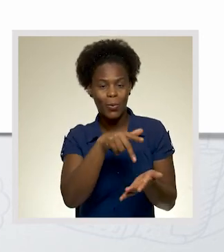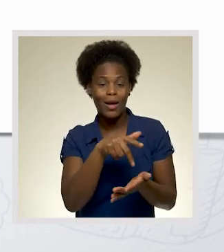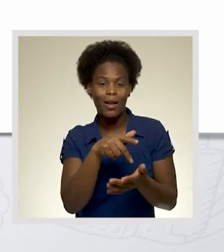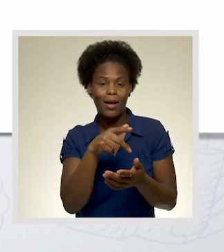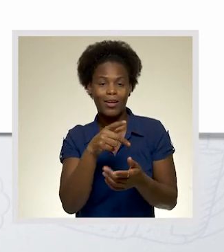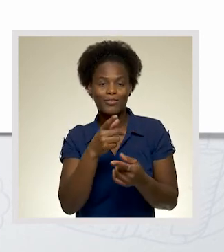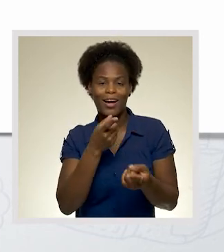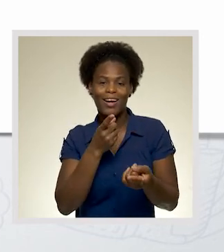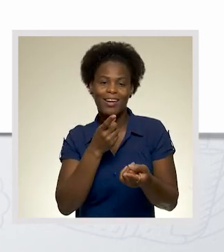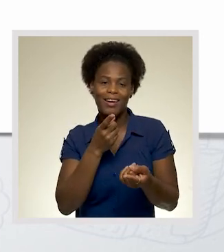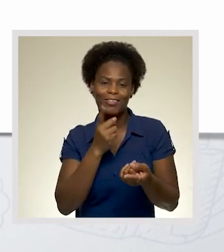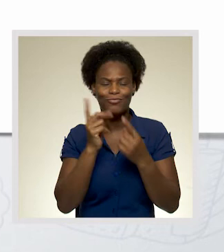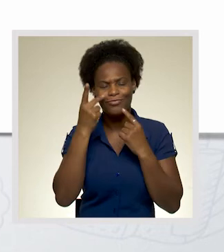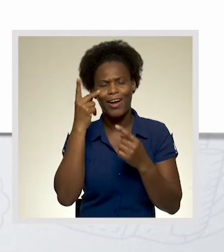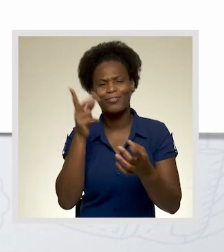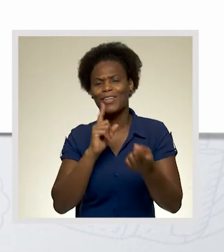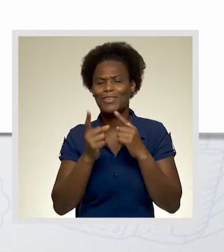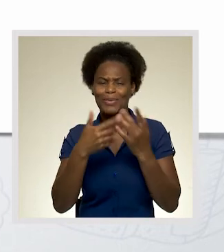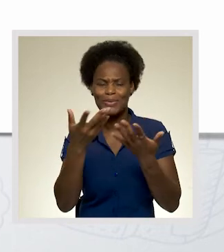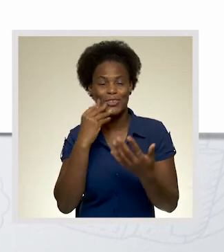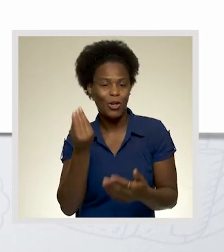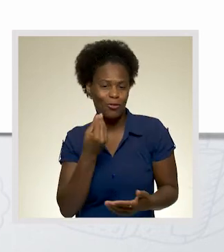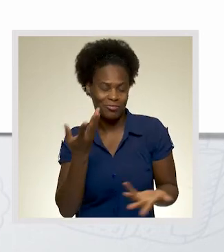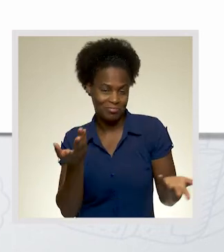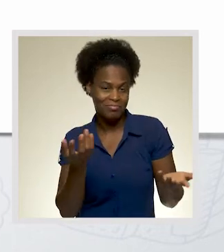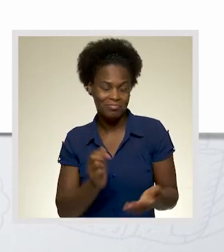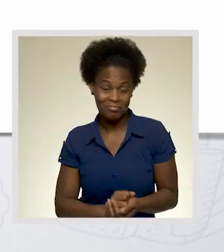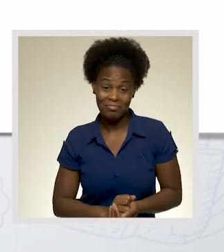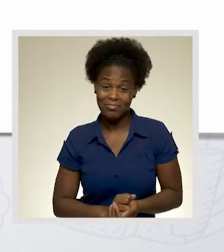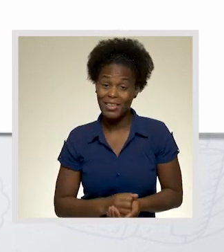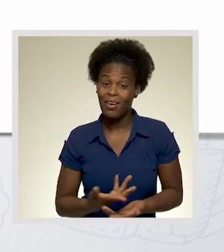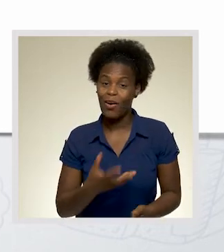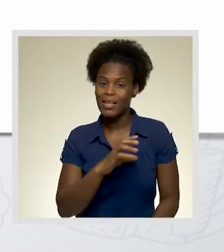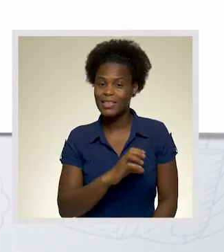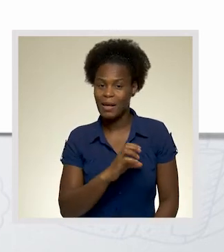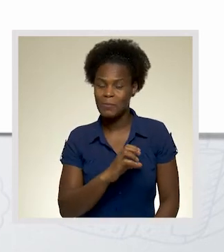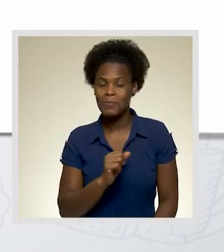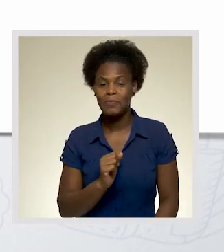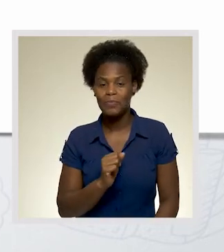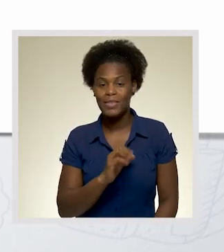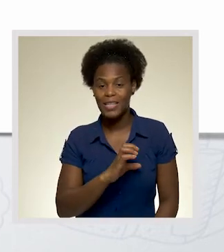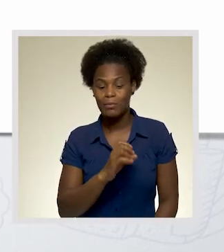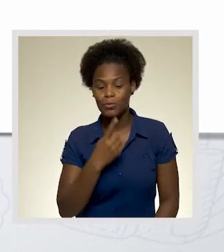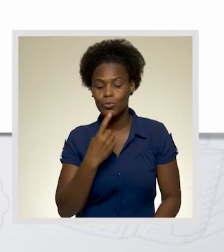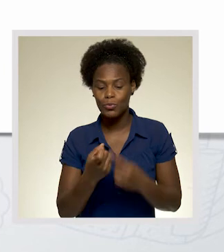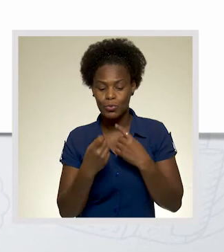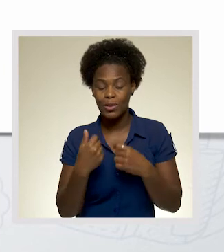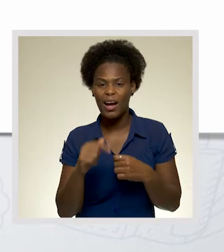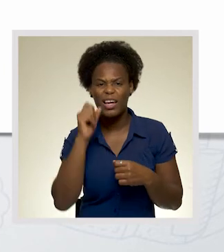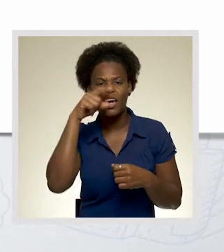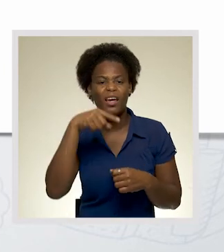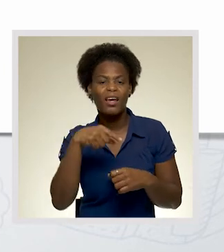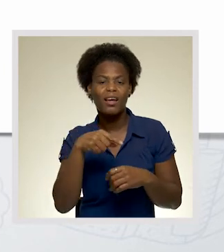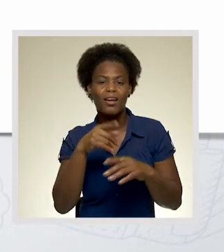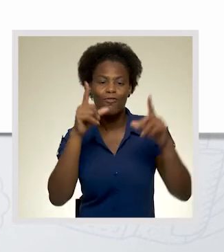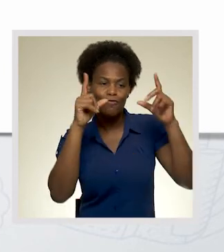publier l'aventure des jeunes gens. Et c'est, vous avez la question, qui